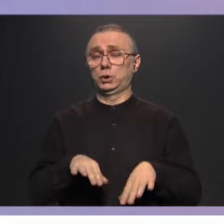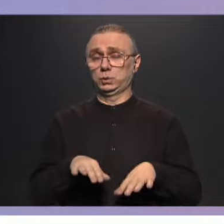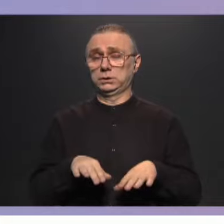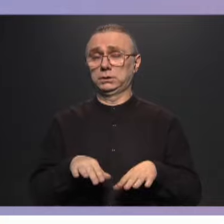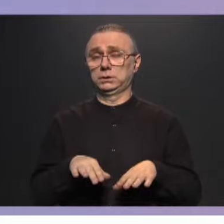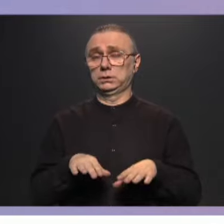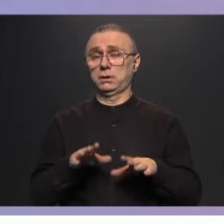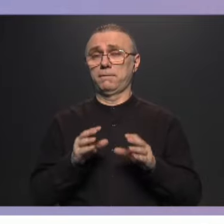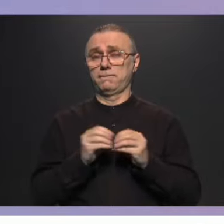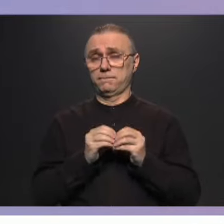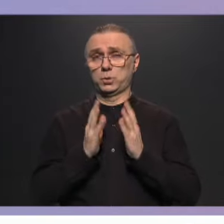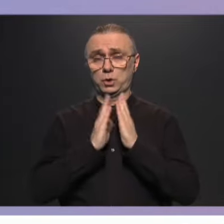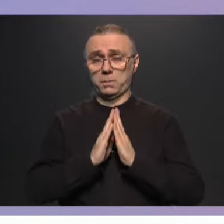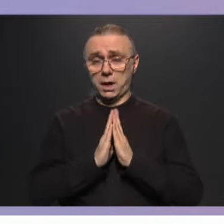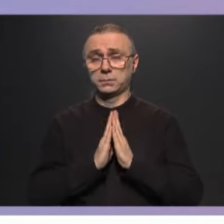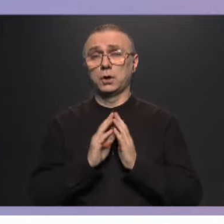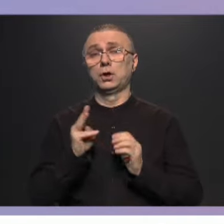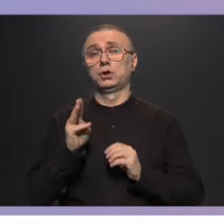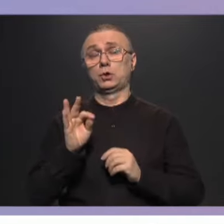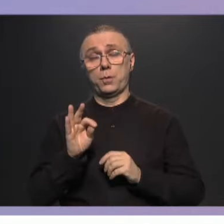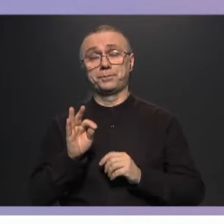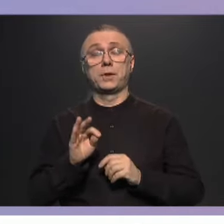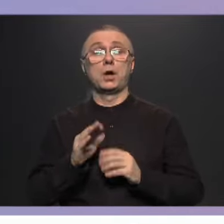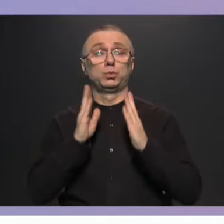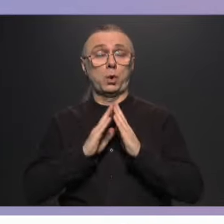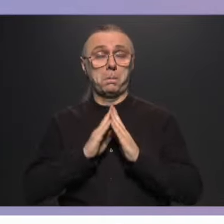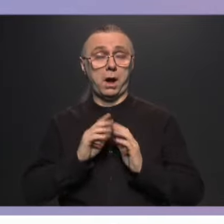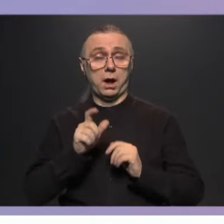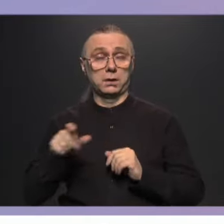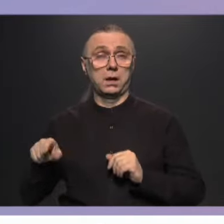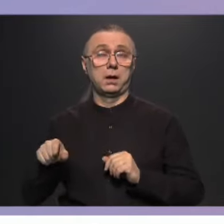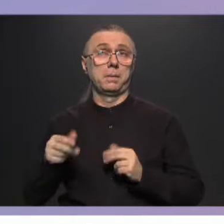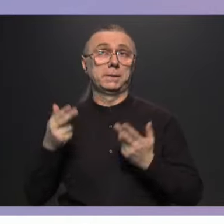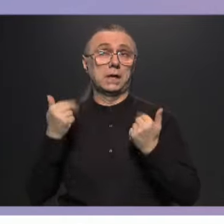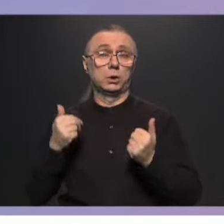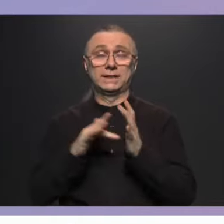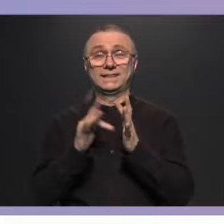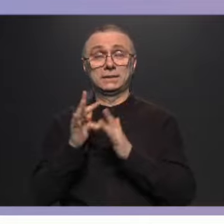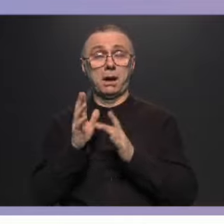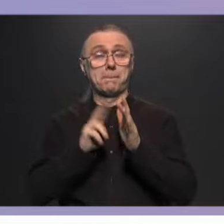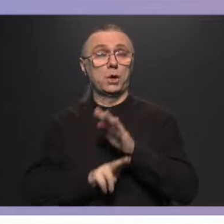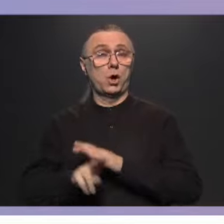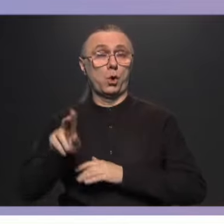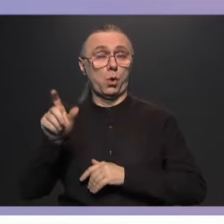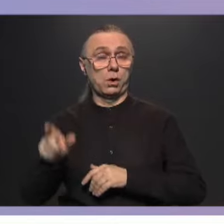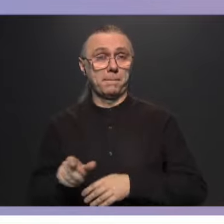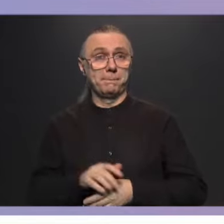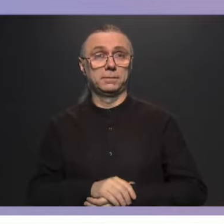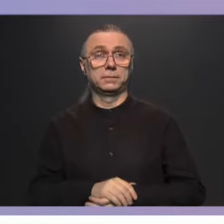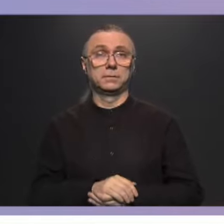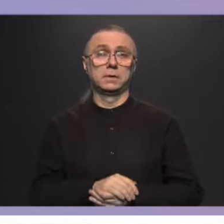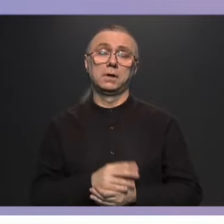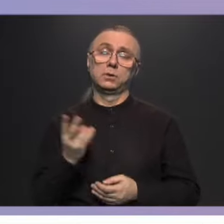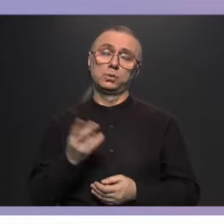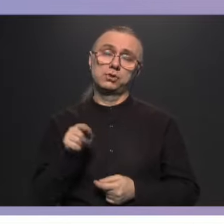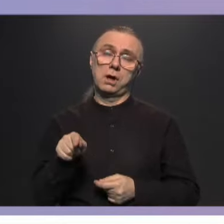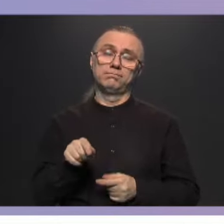признают Христа пророком Исой, соответственно. Вот. Здесь надо просто, мне кажется, Ильдар,